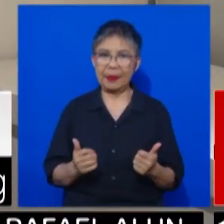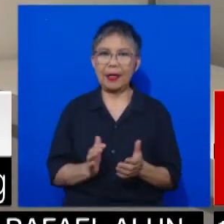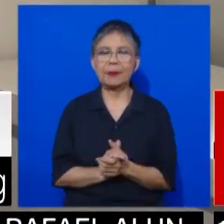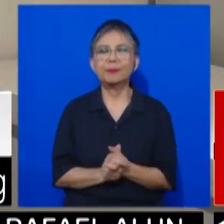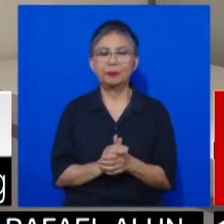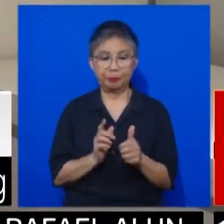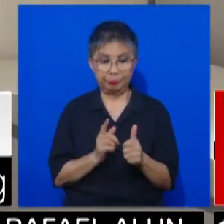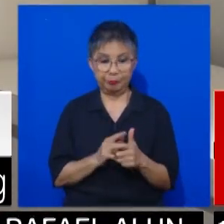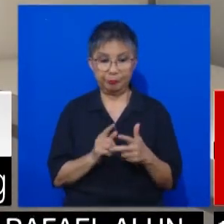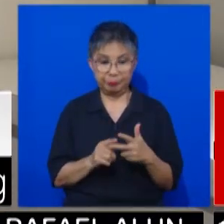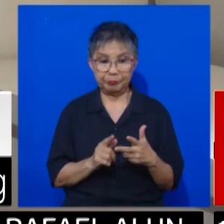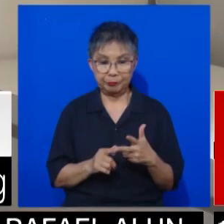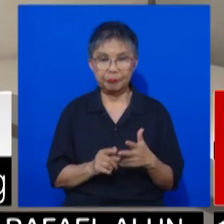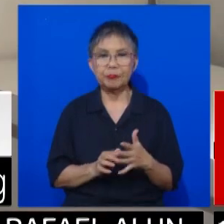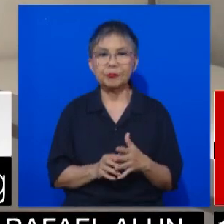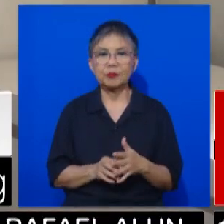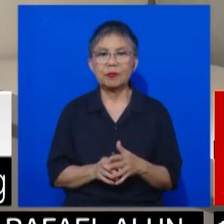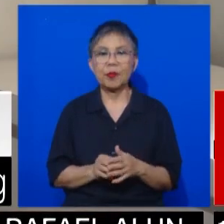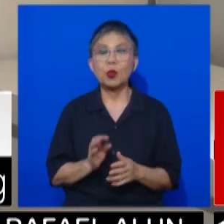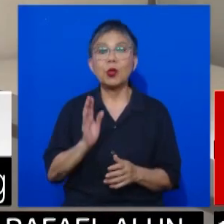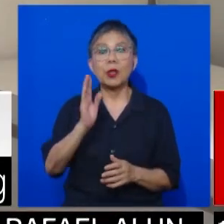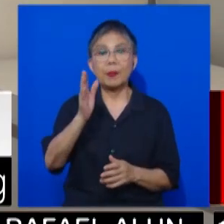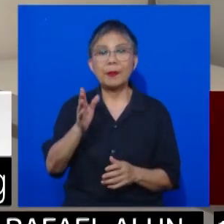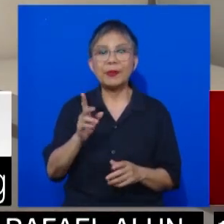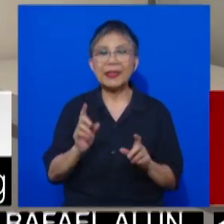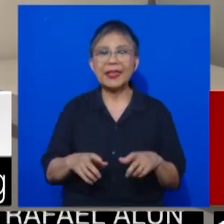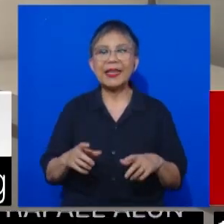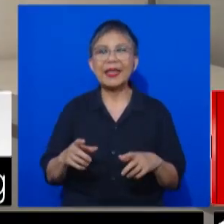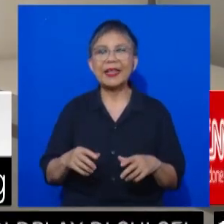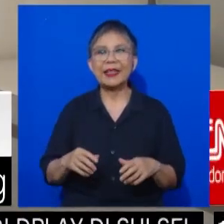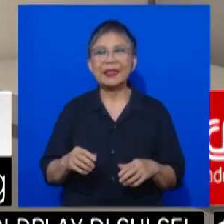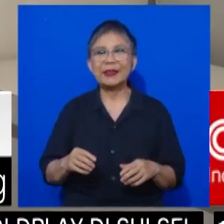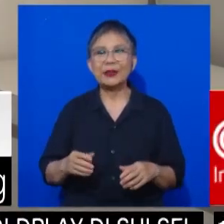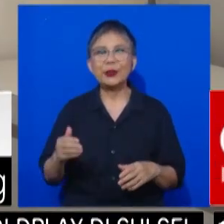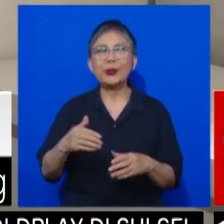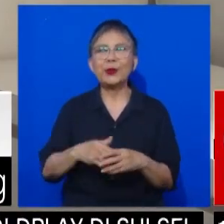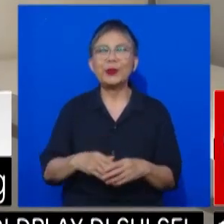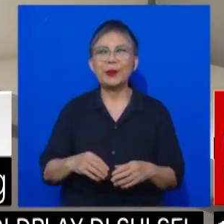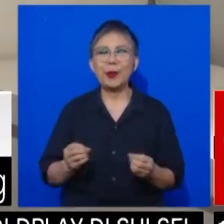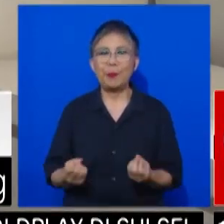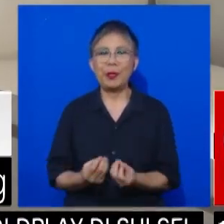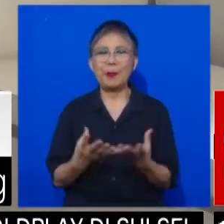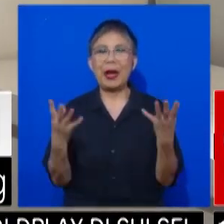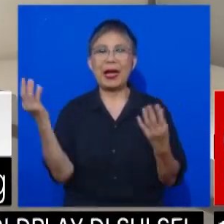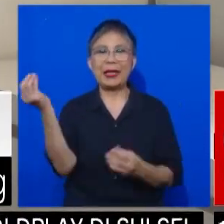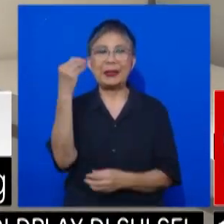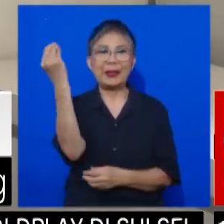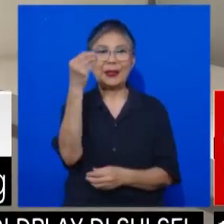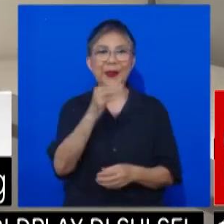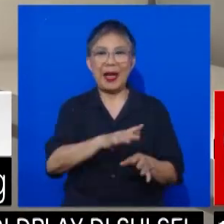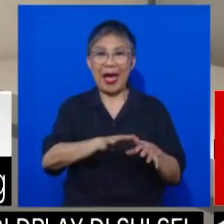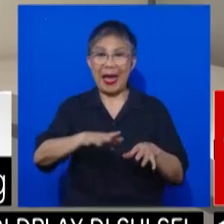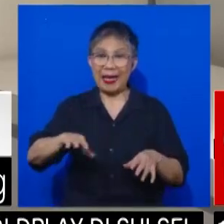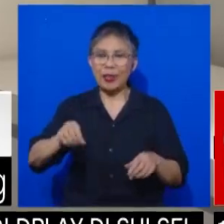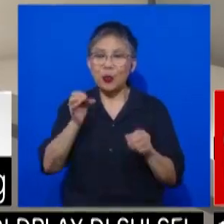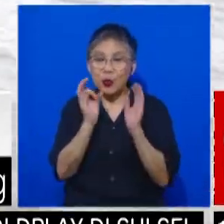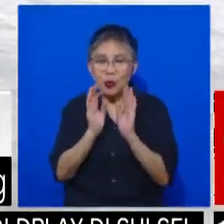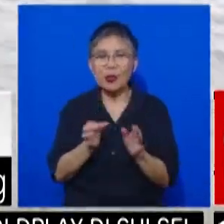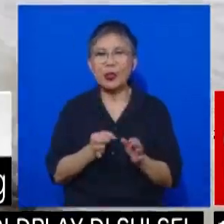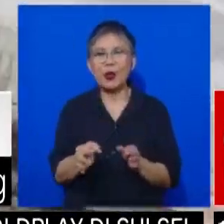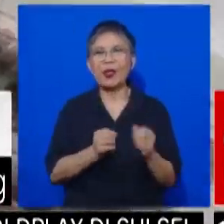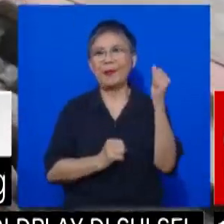juga kedepannya menjadi angkutan untuk pengembangan pariwisata air di kota